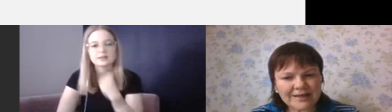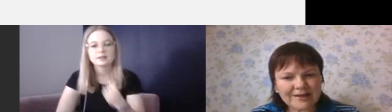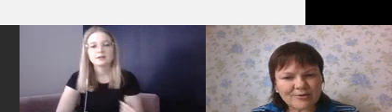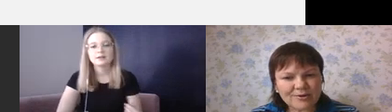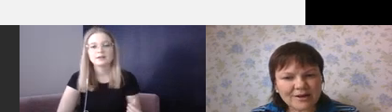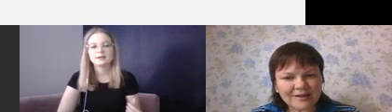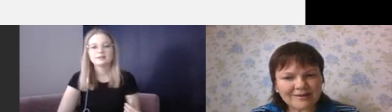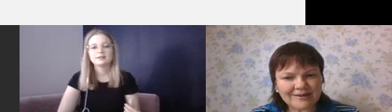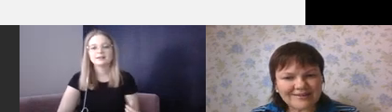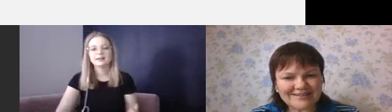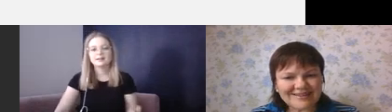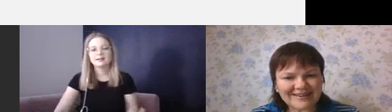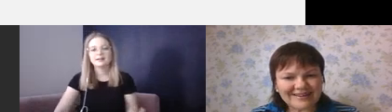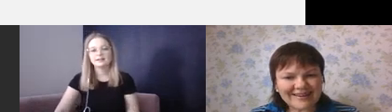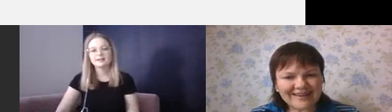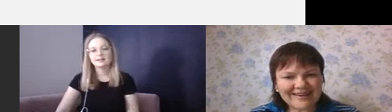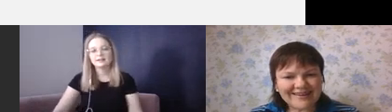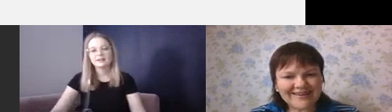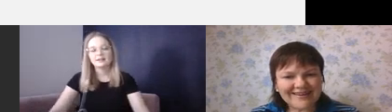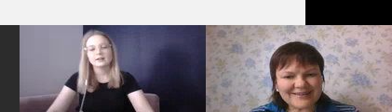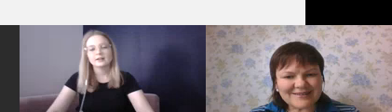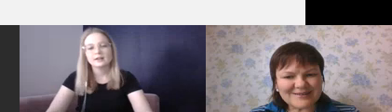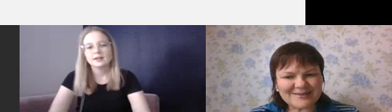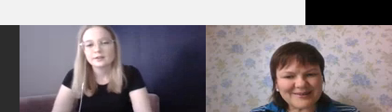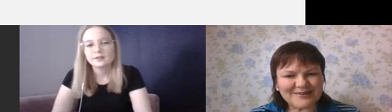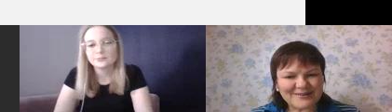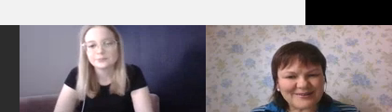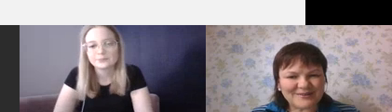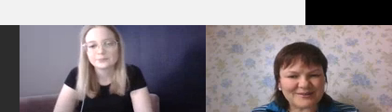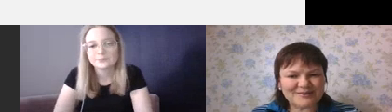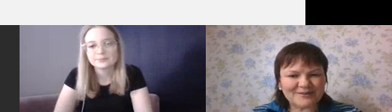Kas sa said, Triin, aru, et kas